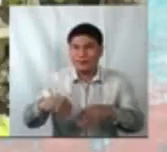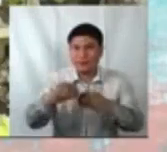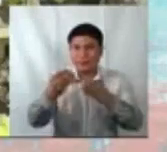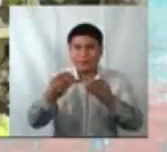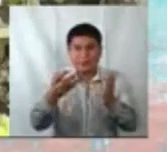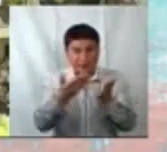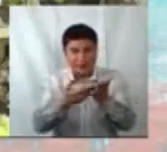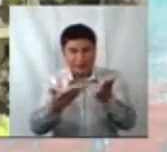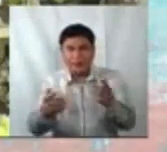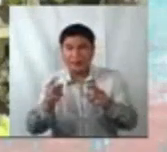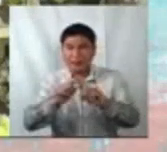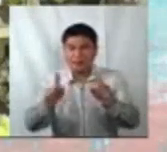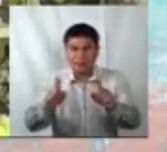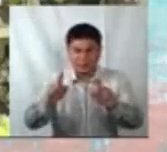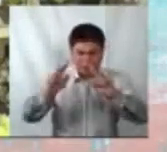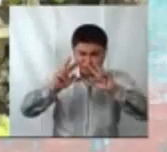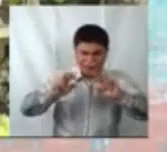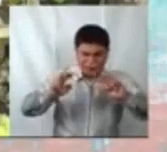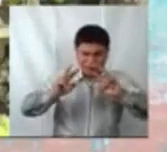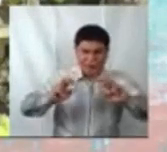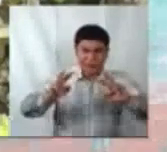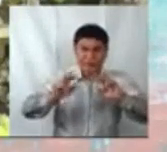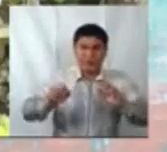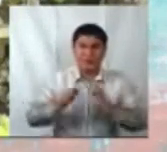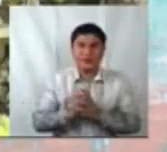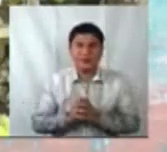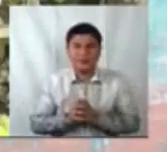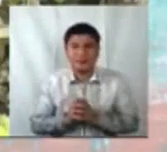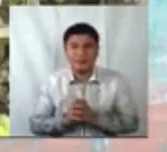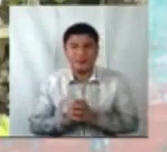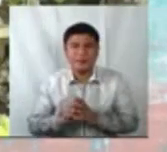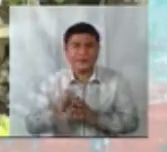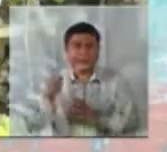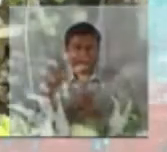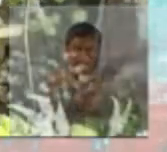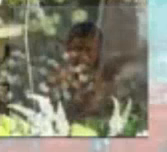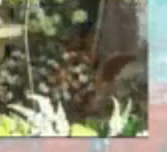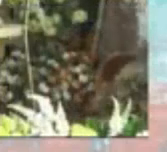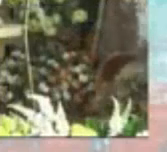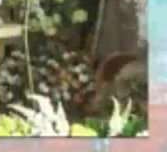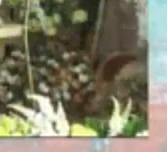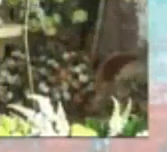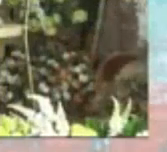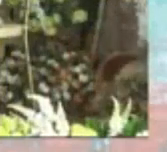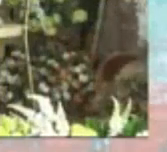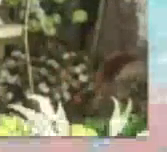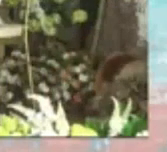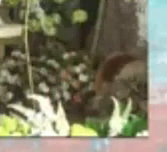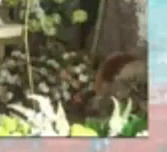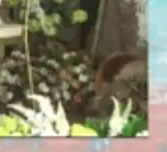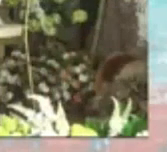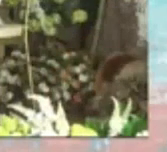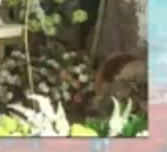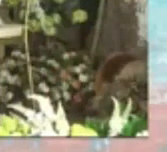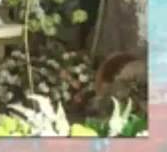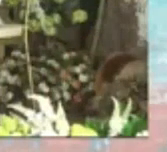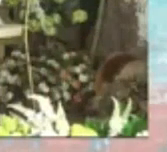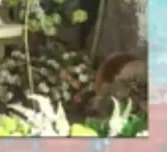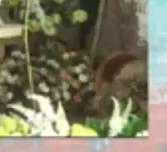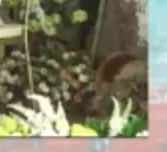pero ina-analyze ako. Si General Emilio Aguinaldo, Professor Chow, ay